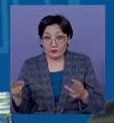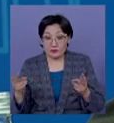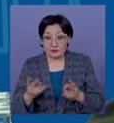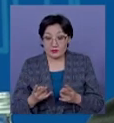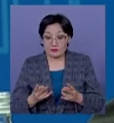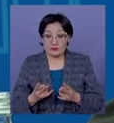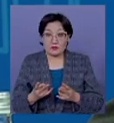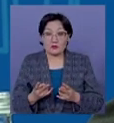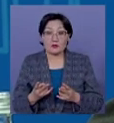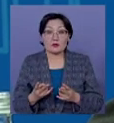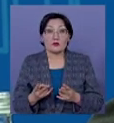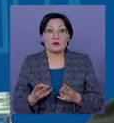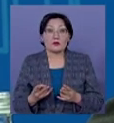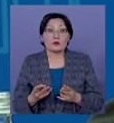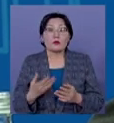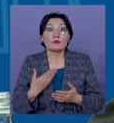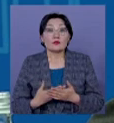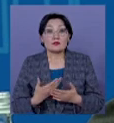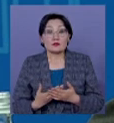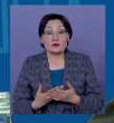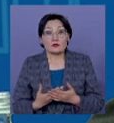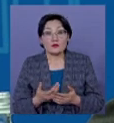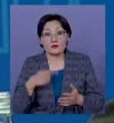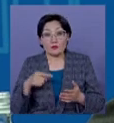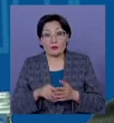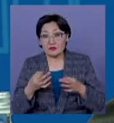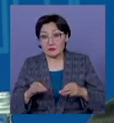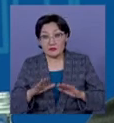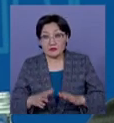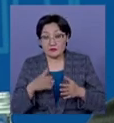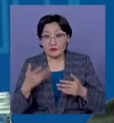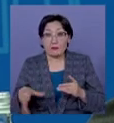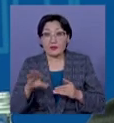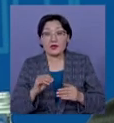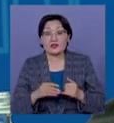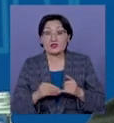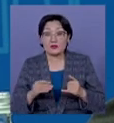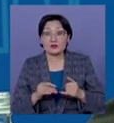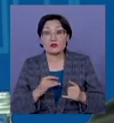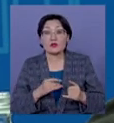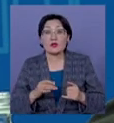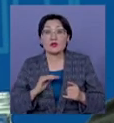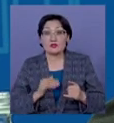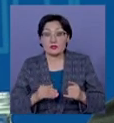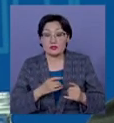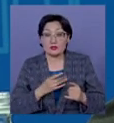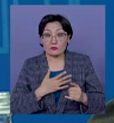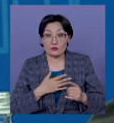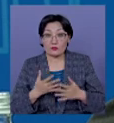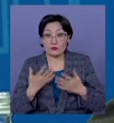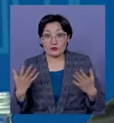сатып алуға ұрынып тұрмыз. Мәселе неде? Бізде қалада бос орын жоқ, бәрі жеке меншікте. Сонымен қоса осындай